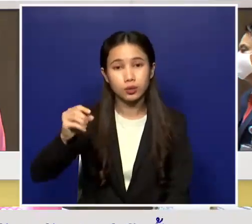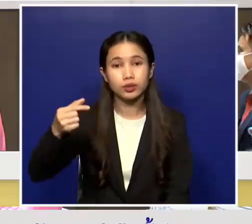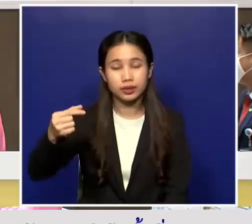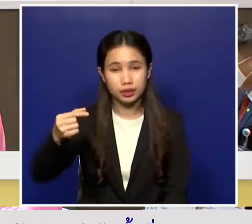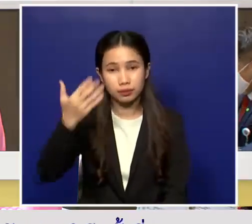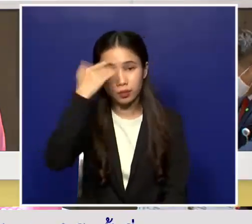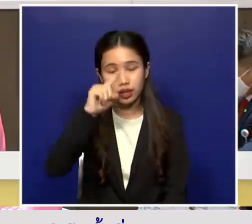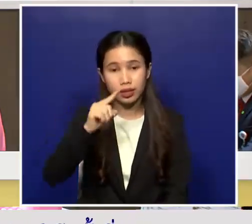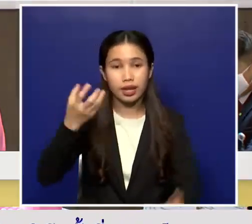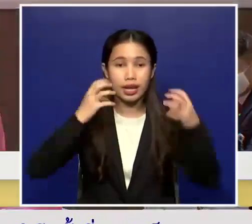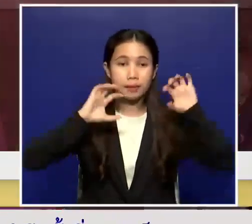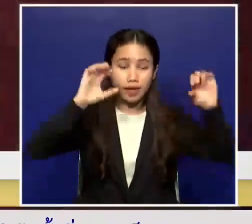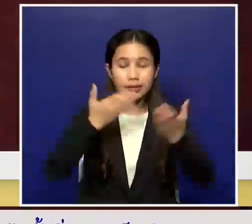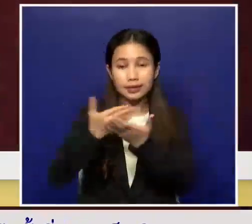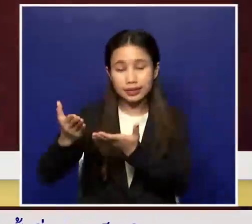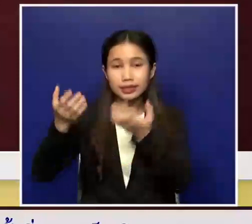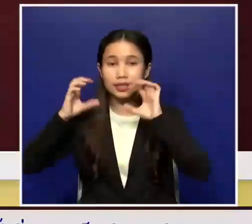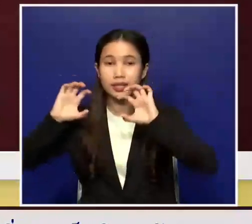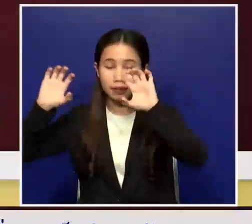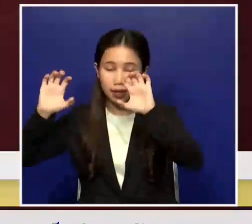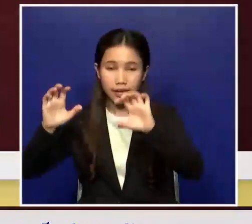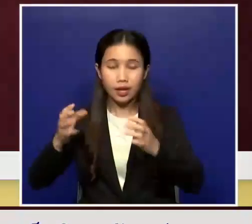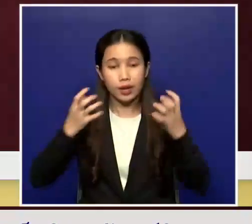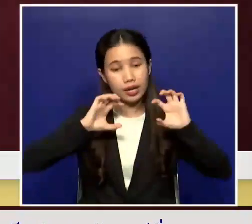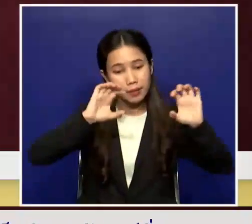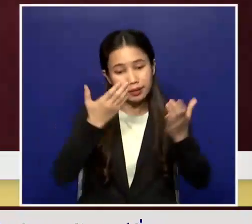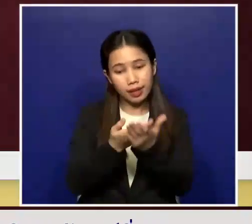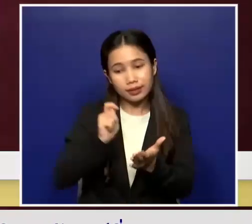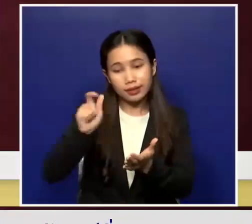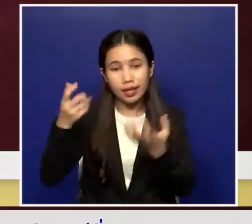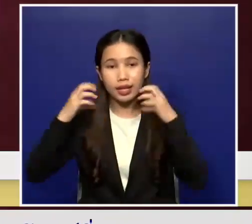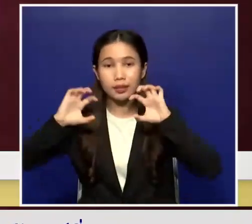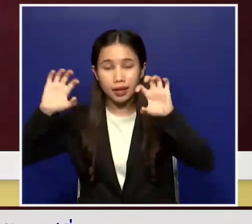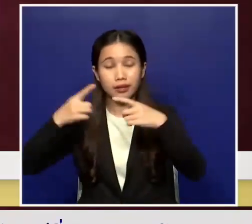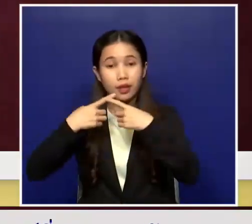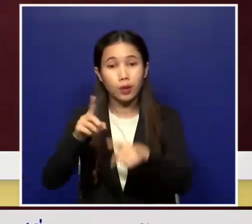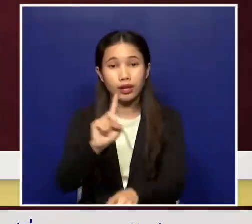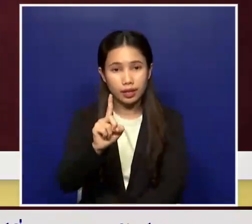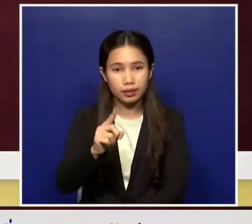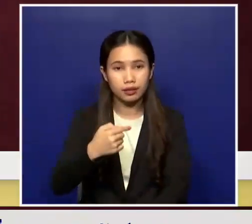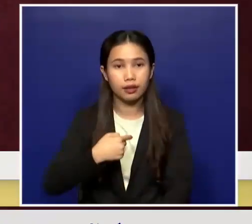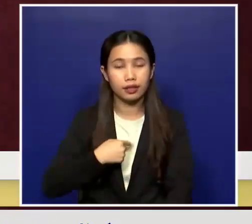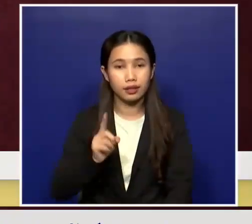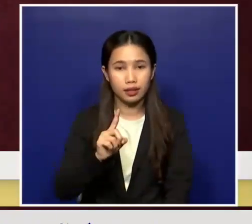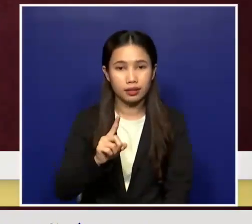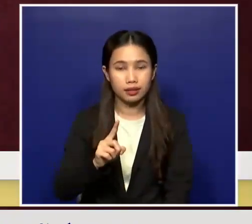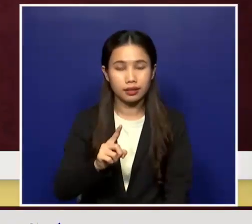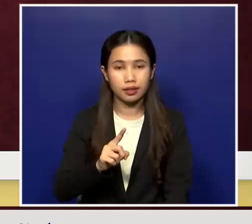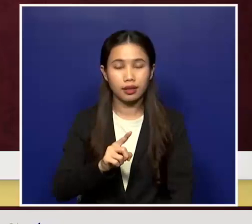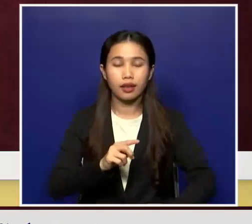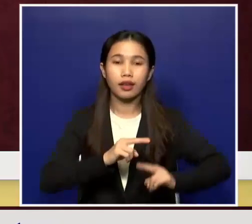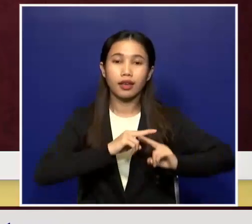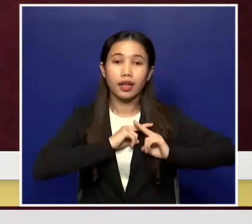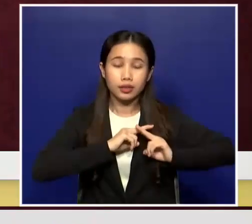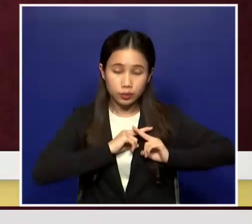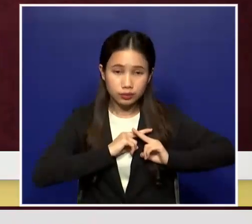ซื้อกับรัฐจ่ายเงินให้รัฐแต่ไอ้นี่ไม่ใช่ครับไอ้นี่ครับเอกชนนะครับน